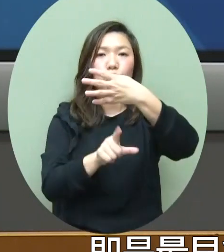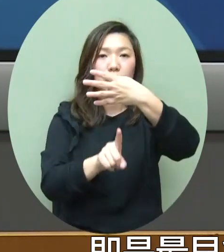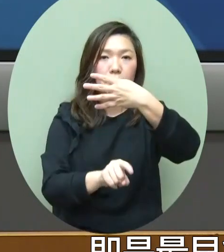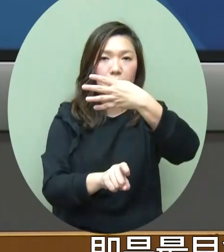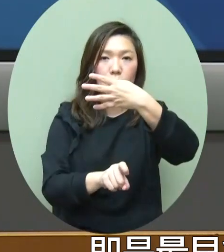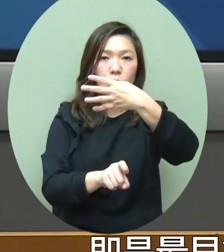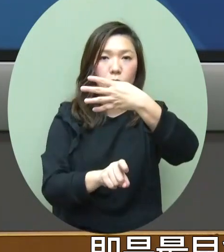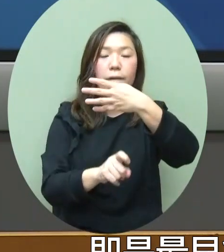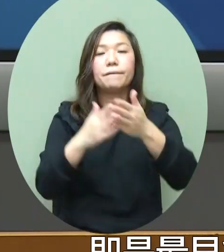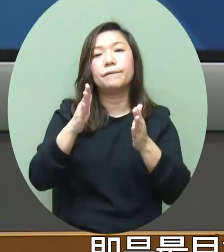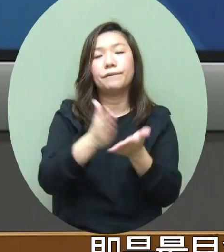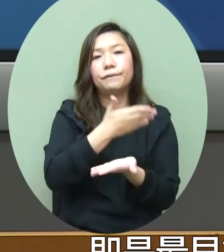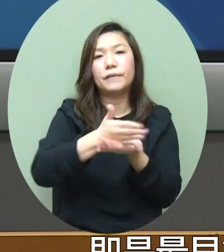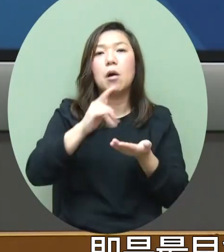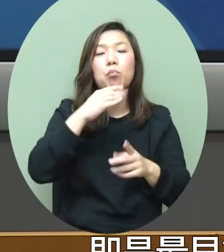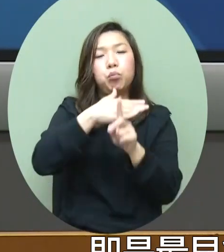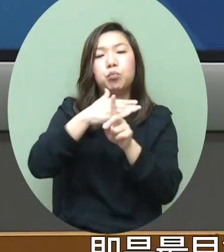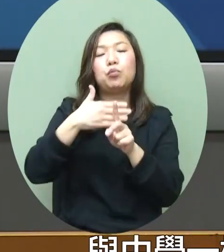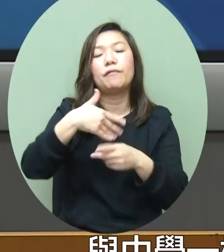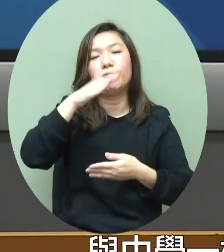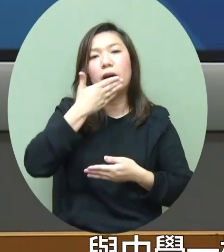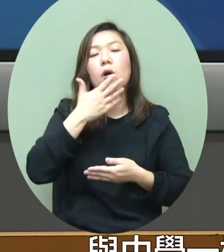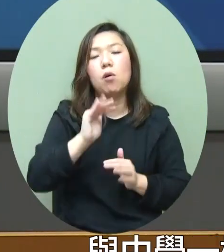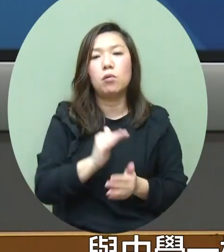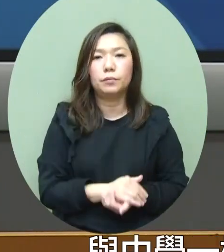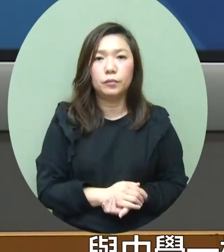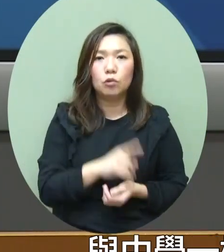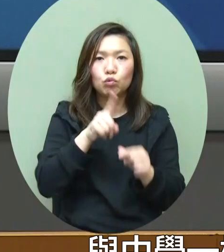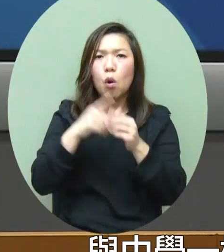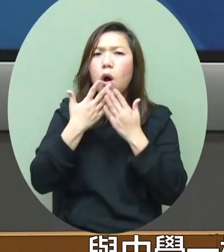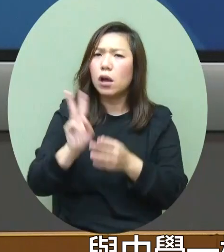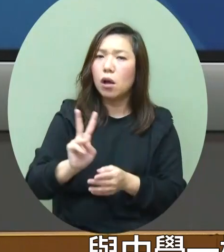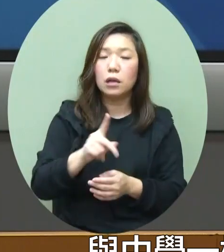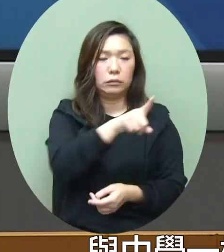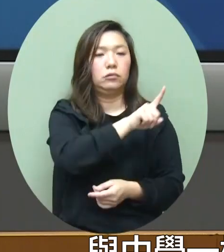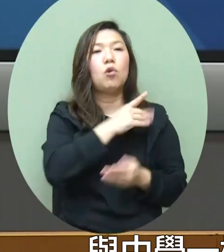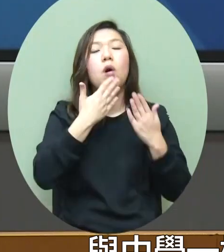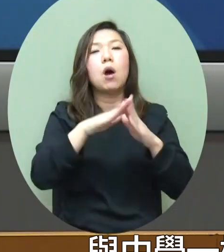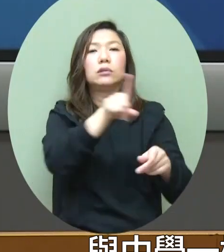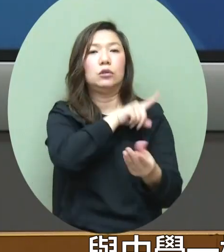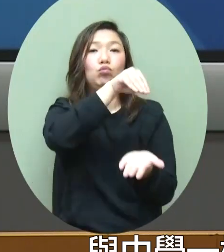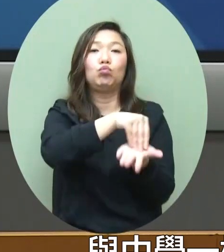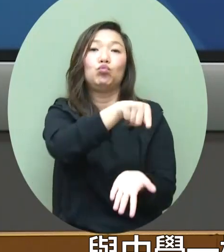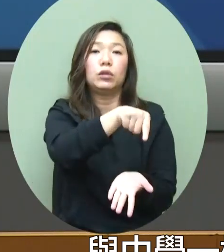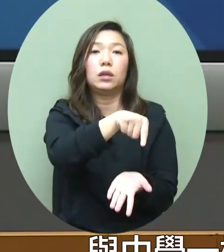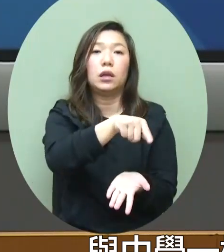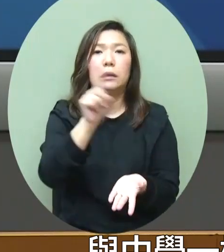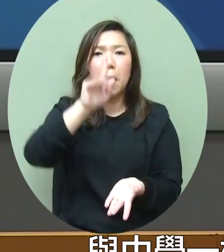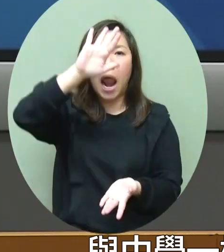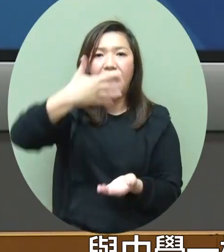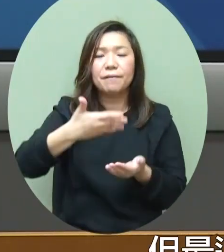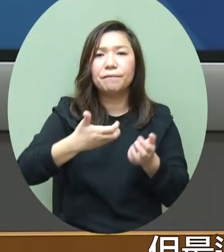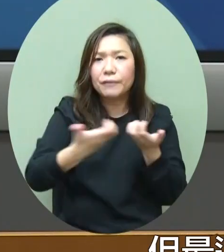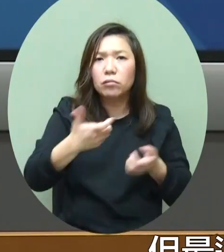日呢是分階段恢復半天的面授課堂。同中學一樣啦，學校係可以自行決定點樣劃分各個